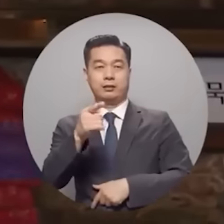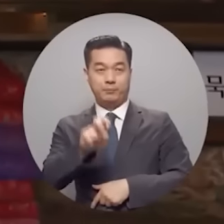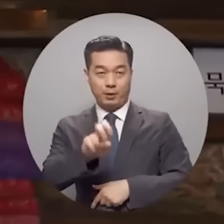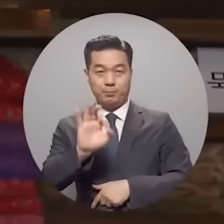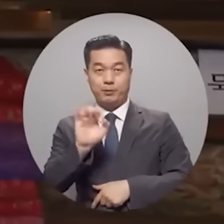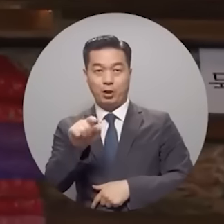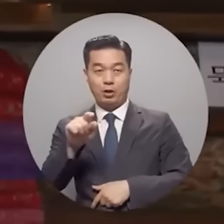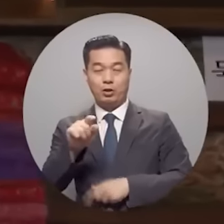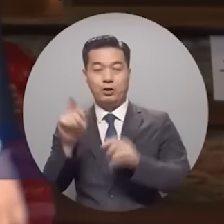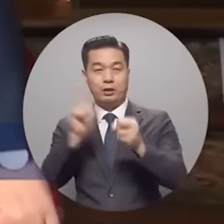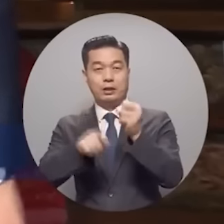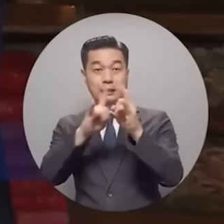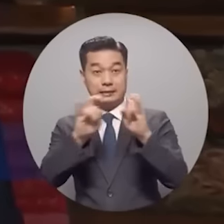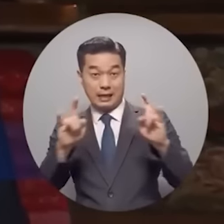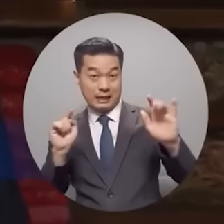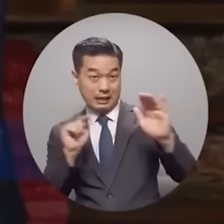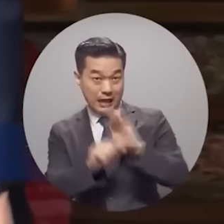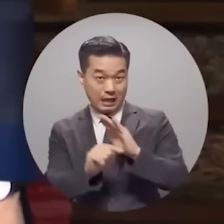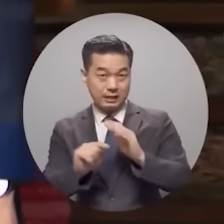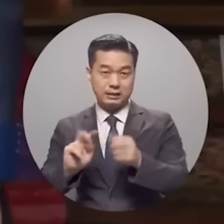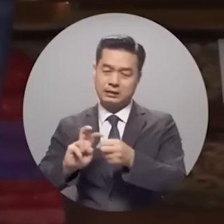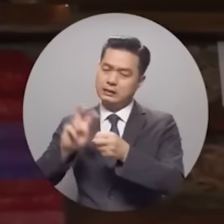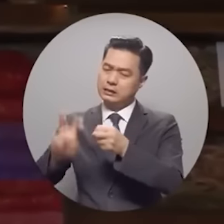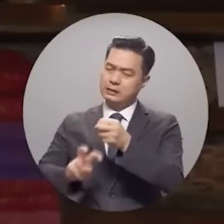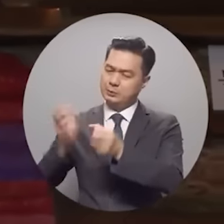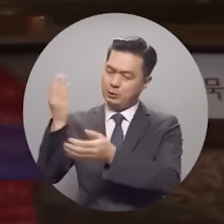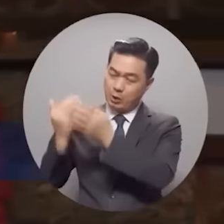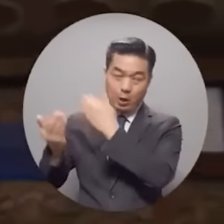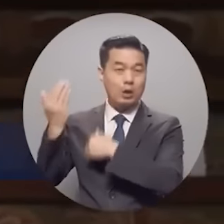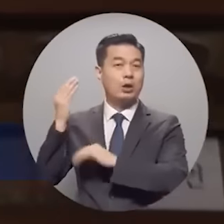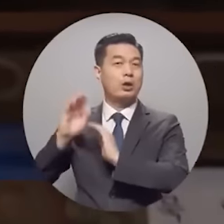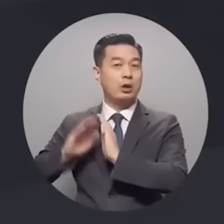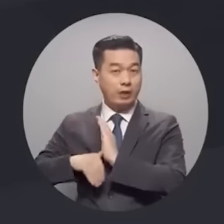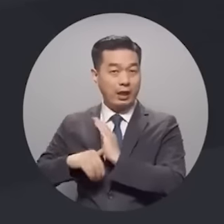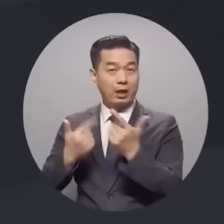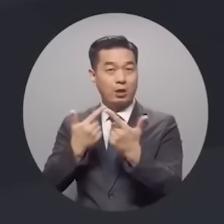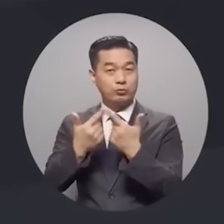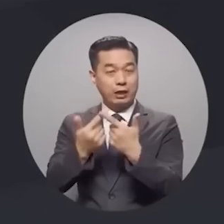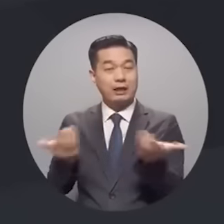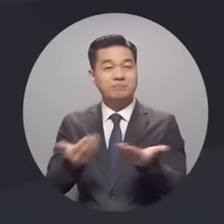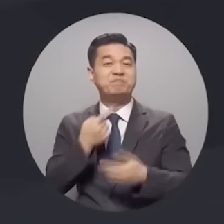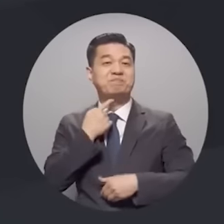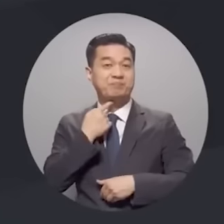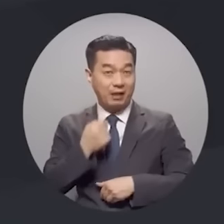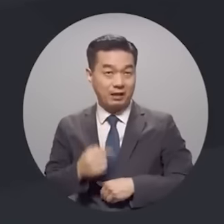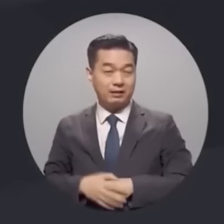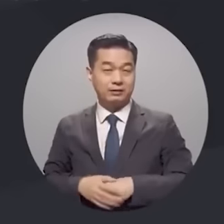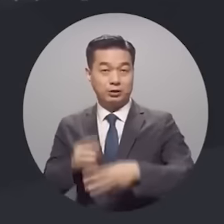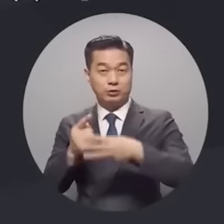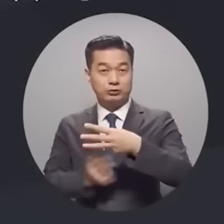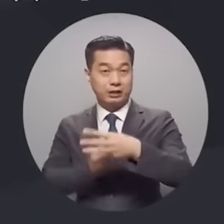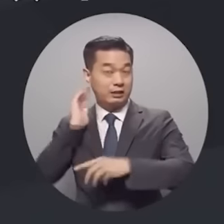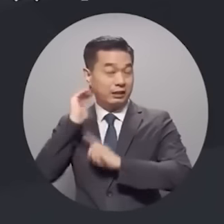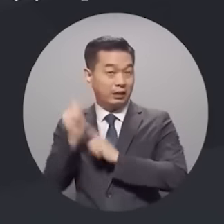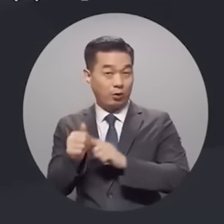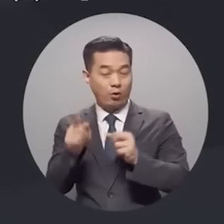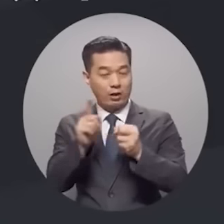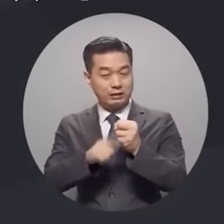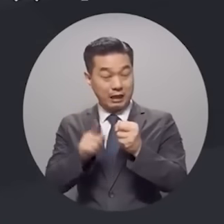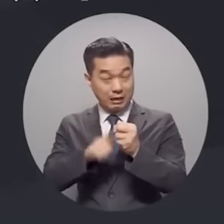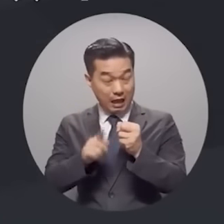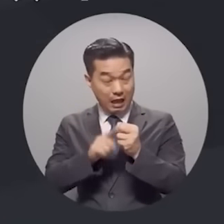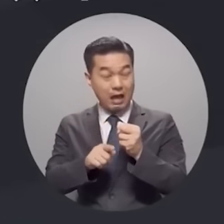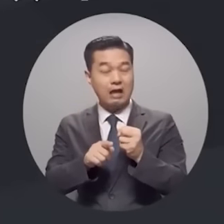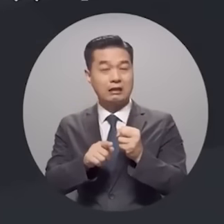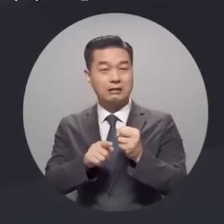전에 20 몇년 전에 부산에 근무 했고 윤 대통령은 스님들과 차해서 여러